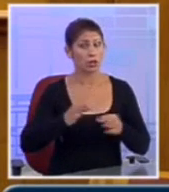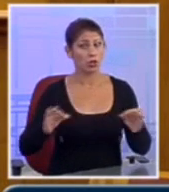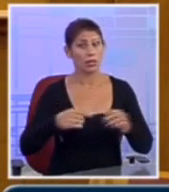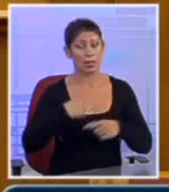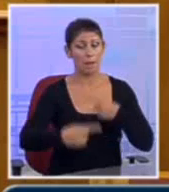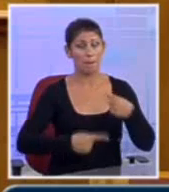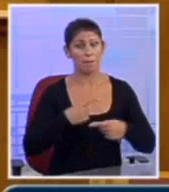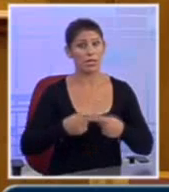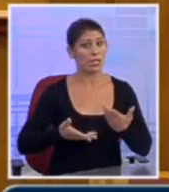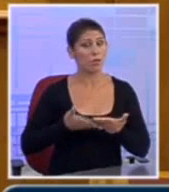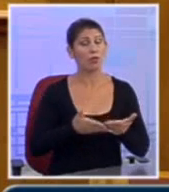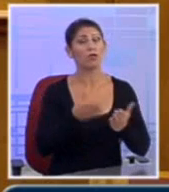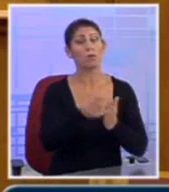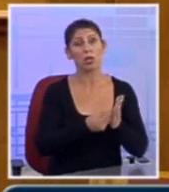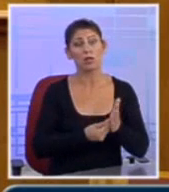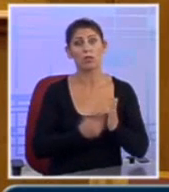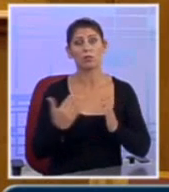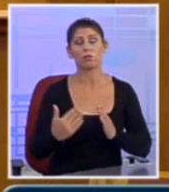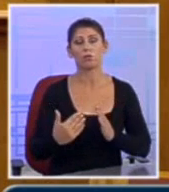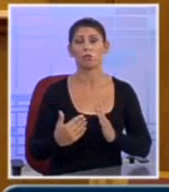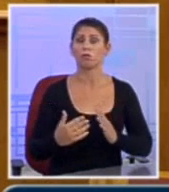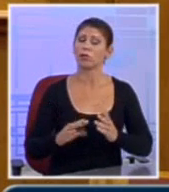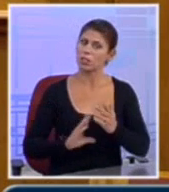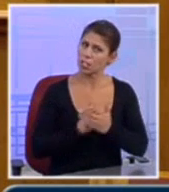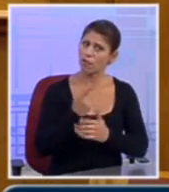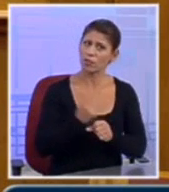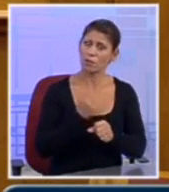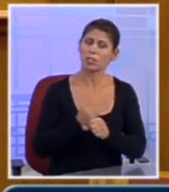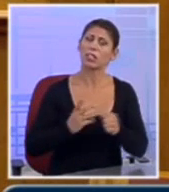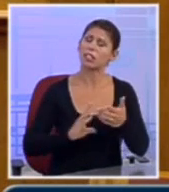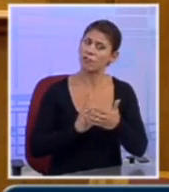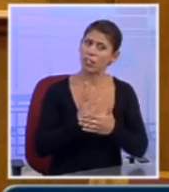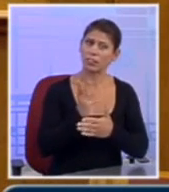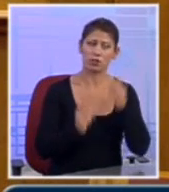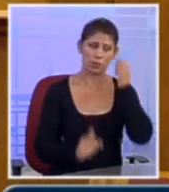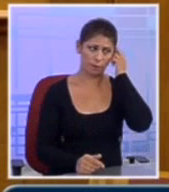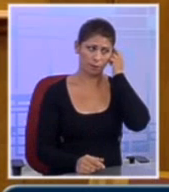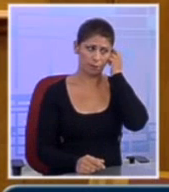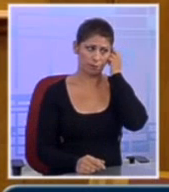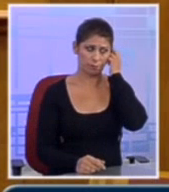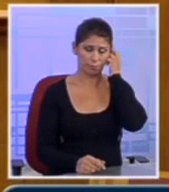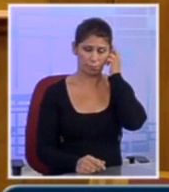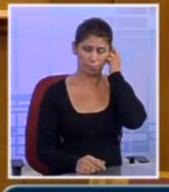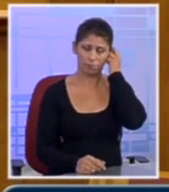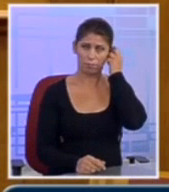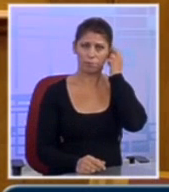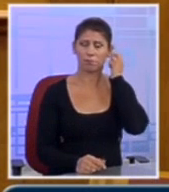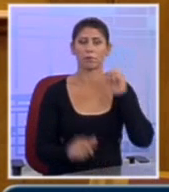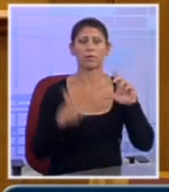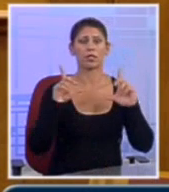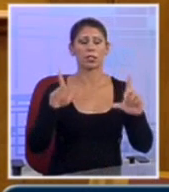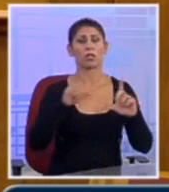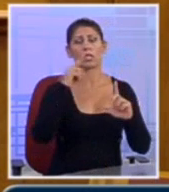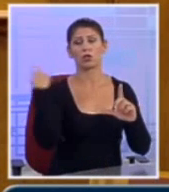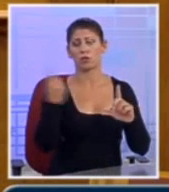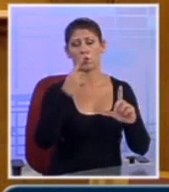διεθνώς, έχει συμβάλει πολλές φορές και στην ανάπτυξη της απασχόλησης και στη βελτίωση της εικόνας και των συνθήκων